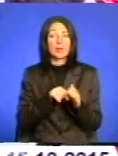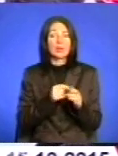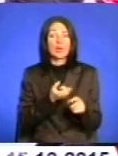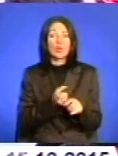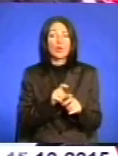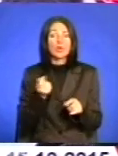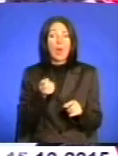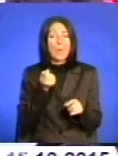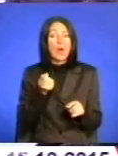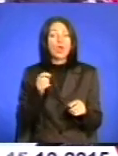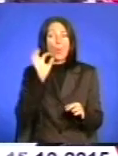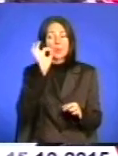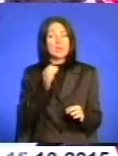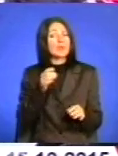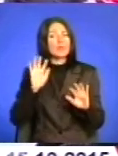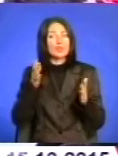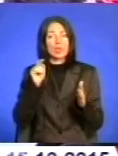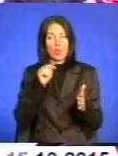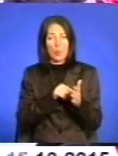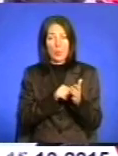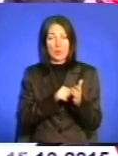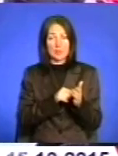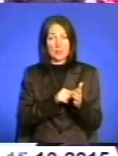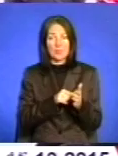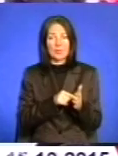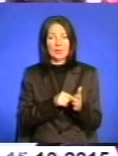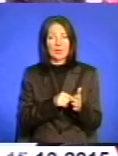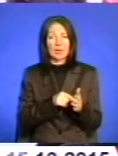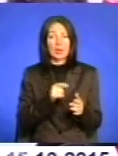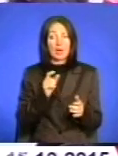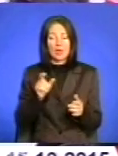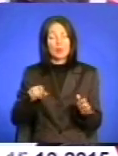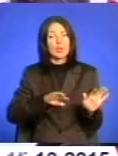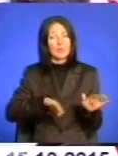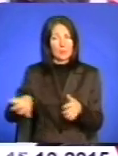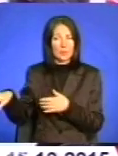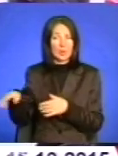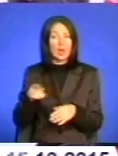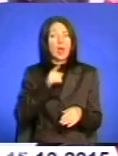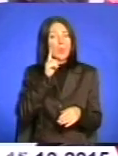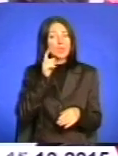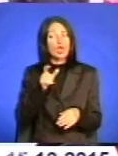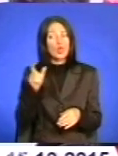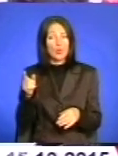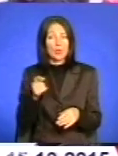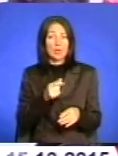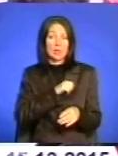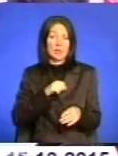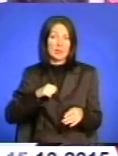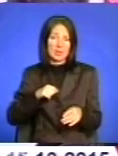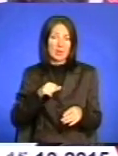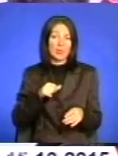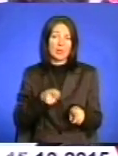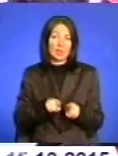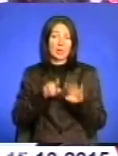процент. Если кто-то случайно попадет, это очень малый процент тех, которые... И они все равно отсеются. Эти молодые ребята, молодые люди, они сами их отсеют. Им